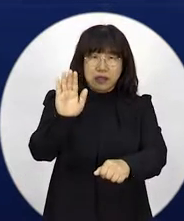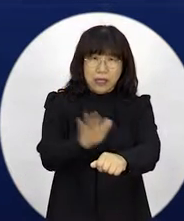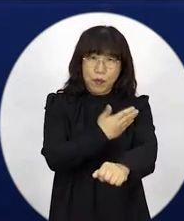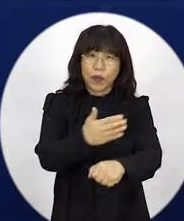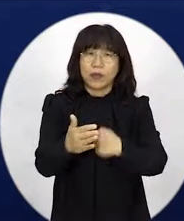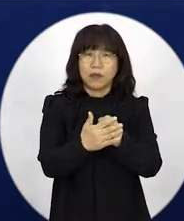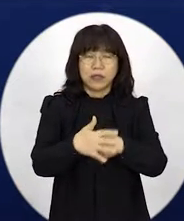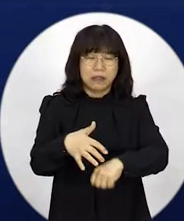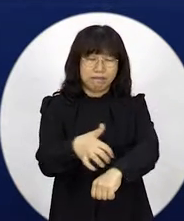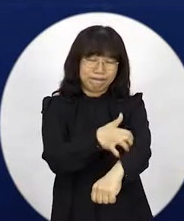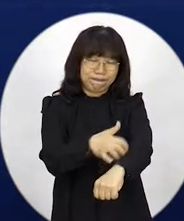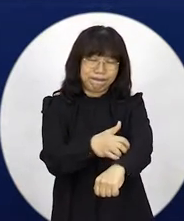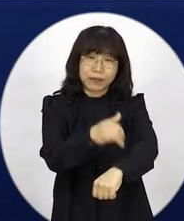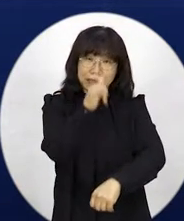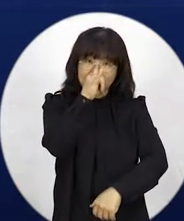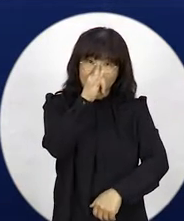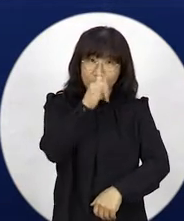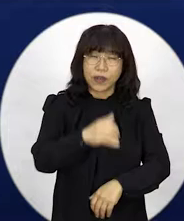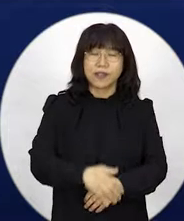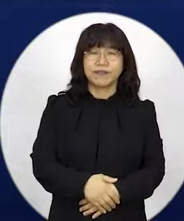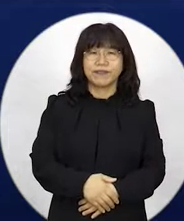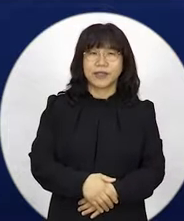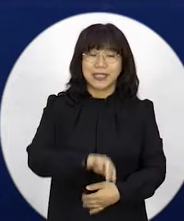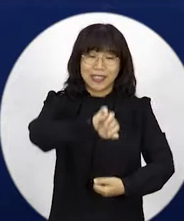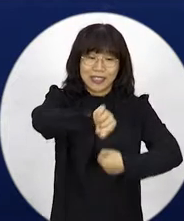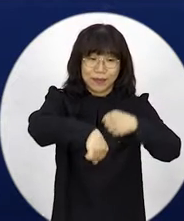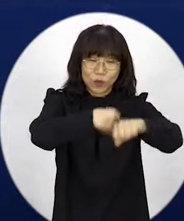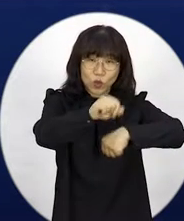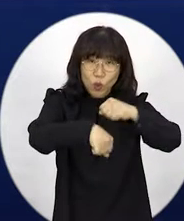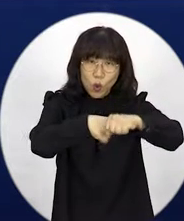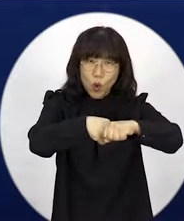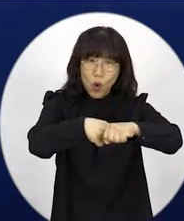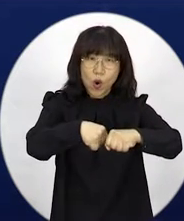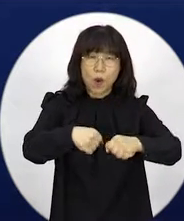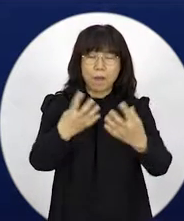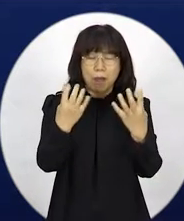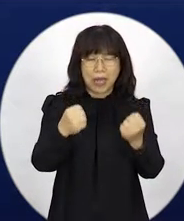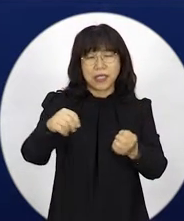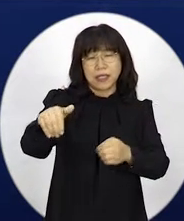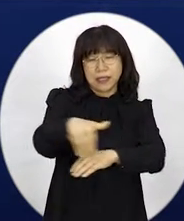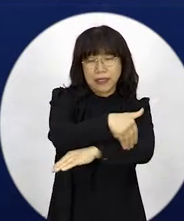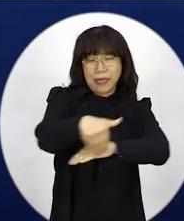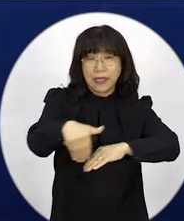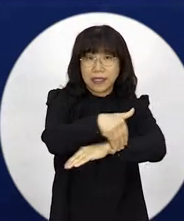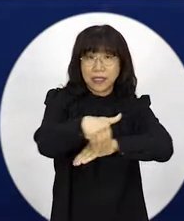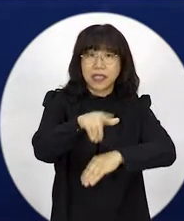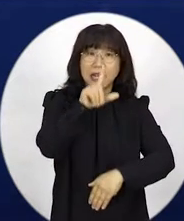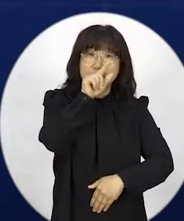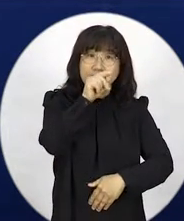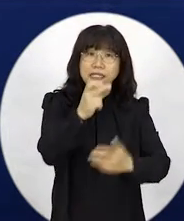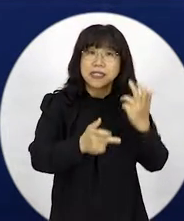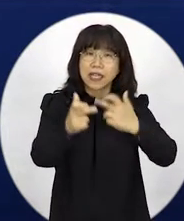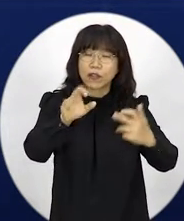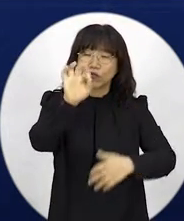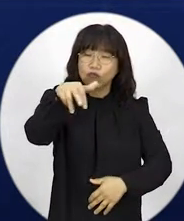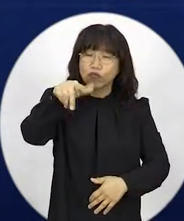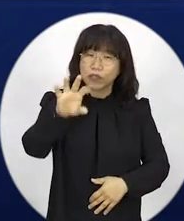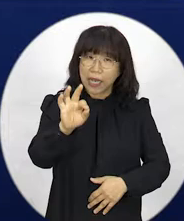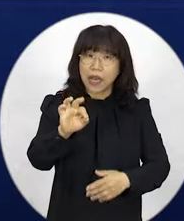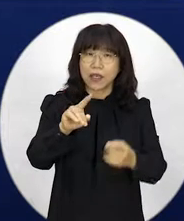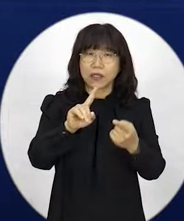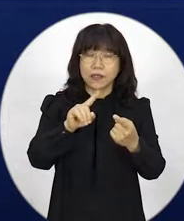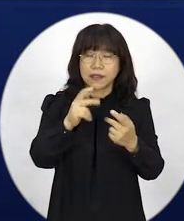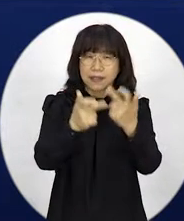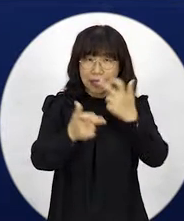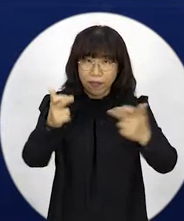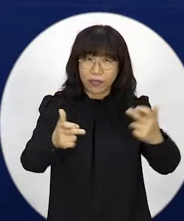눈살을 찌푸리게 되는데요. 이에 강서구가 반려동물 동반 이용률이 높은 까치산, 우장산,